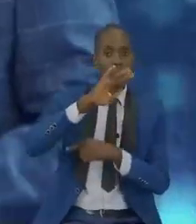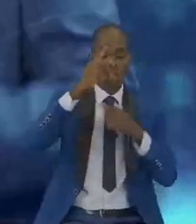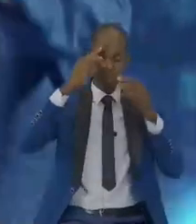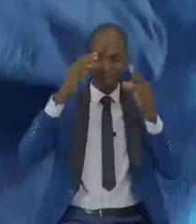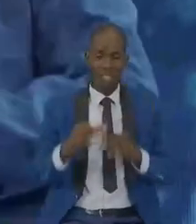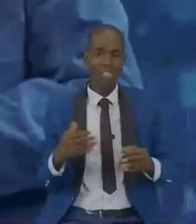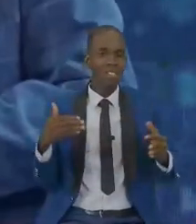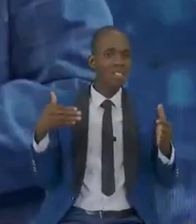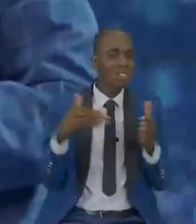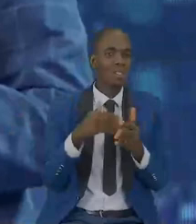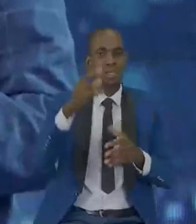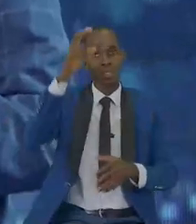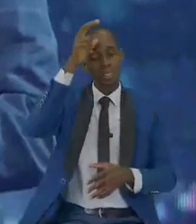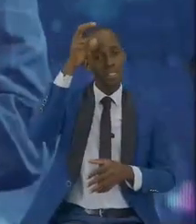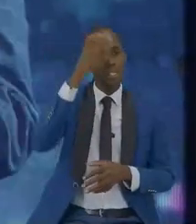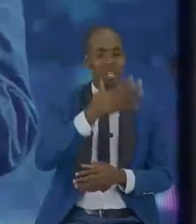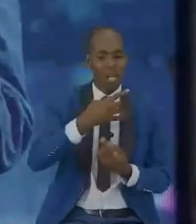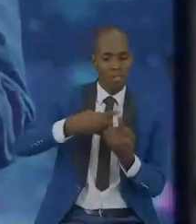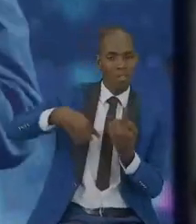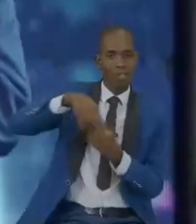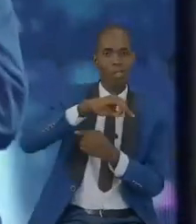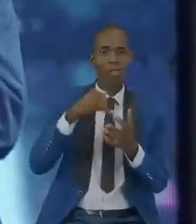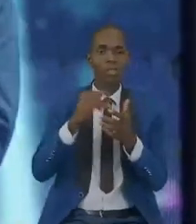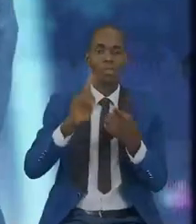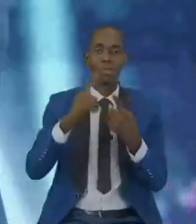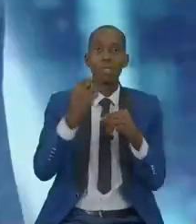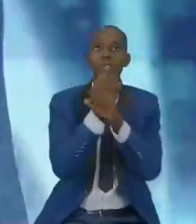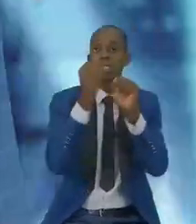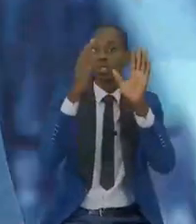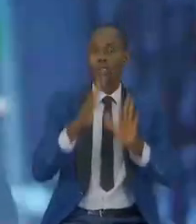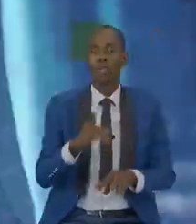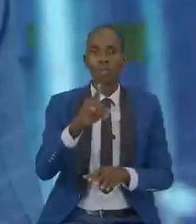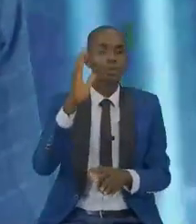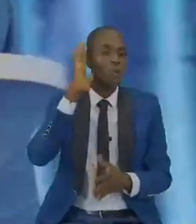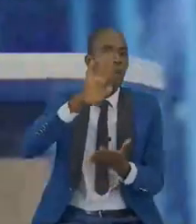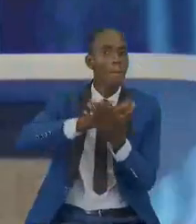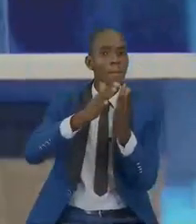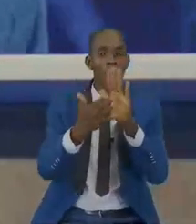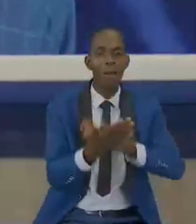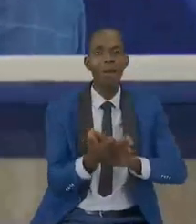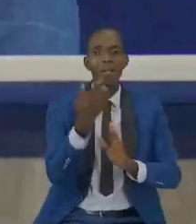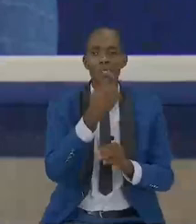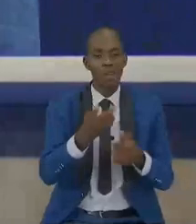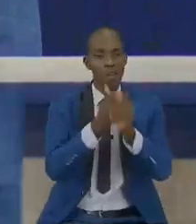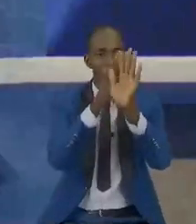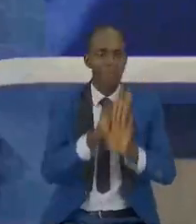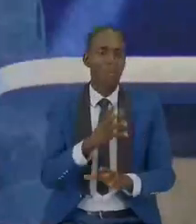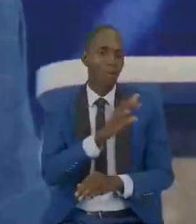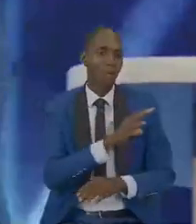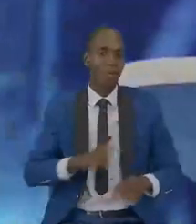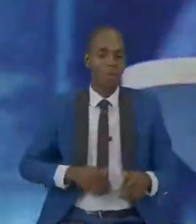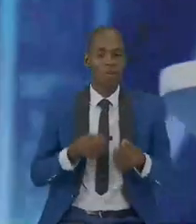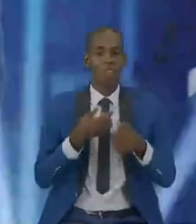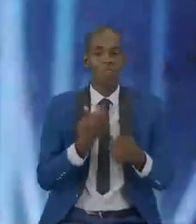Il va changer ta pensée contre le mal, ton esprit contre le mal. Il va détourner ta décision de Satan pour